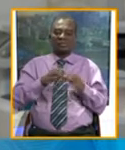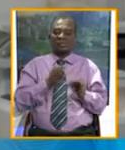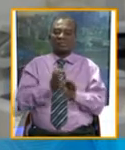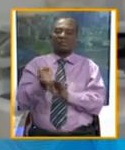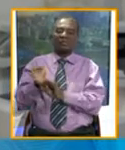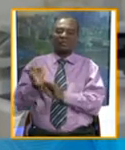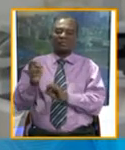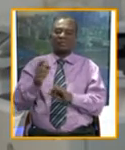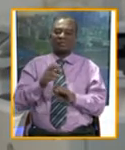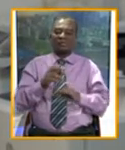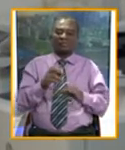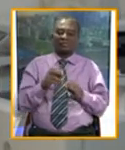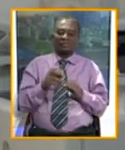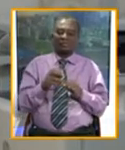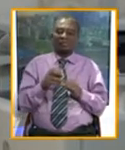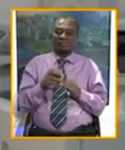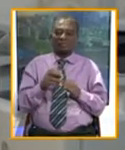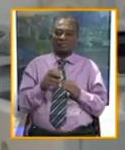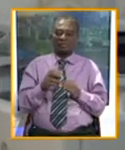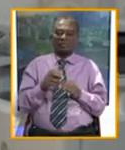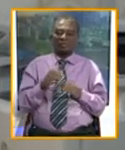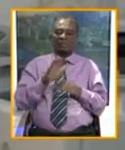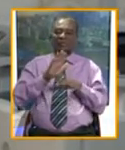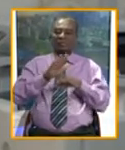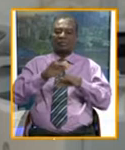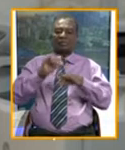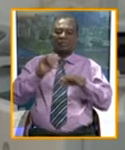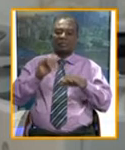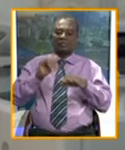l'époque ARCI. À peine